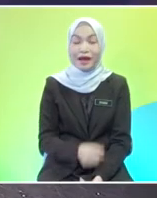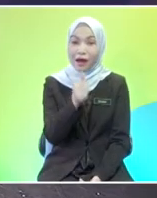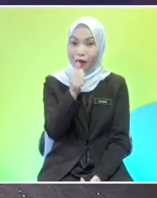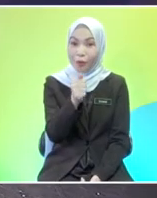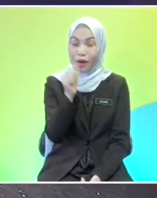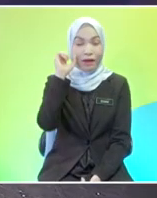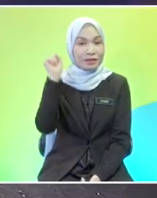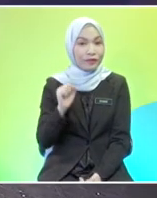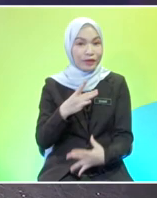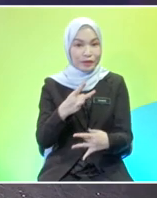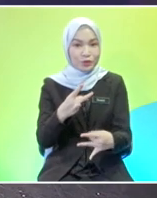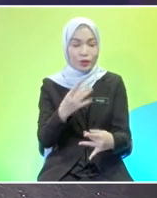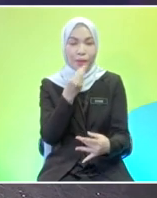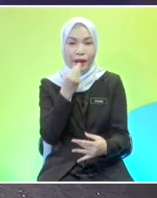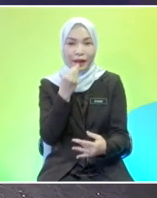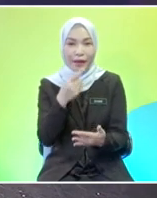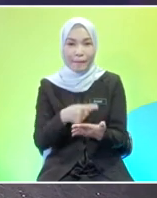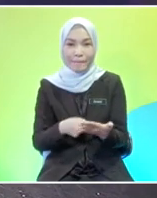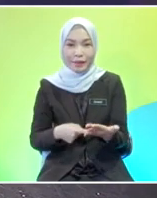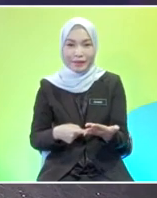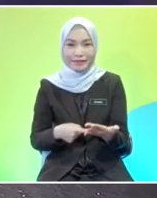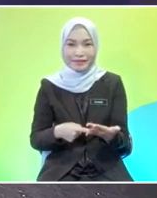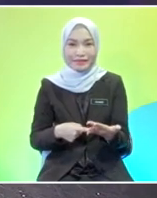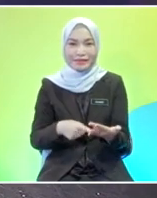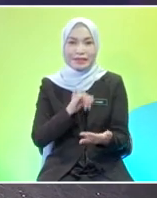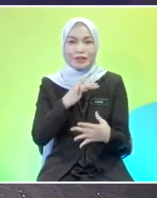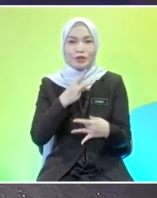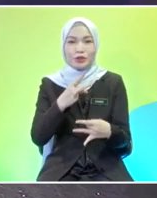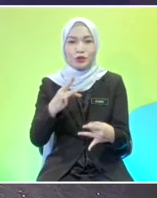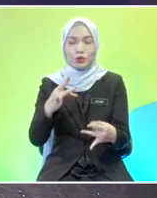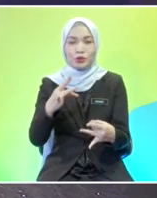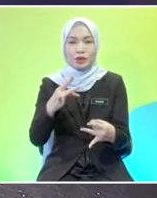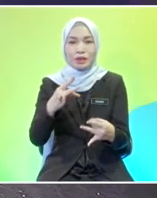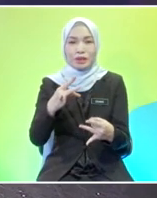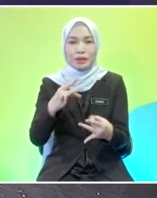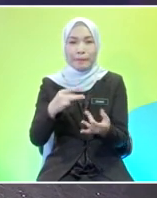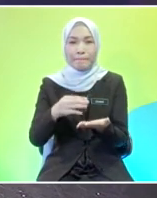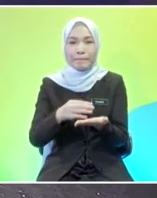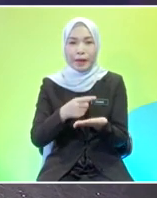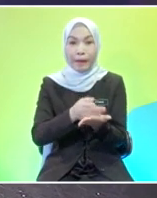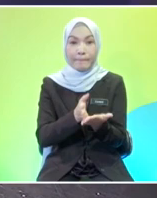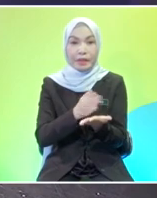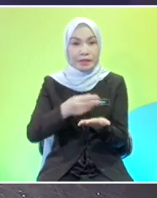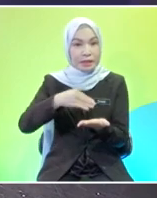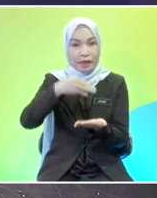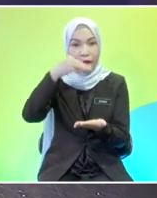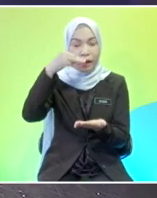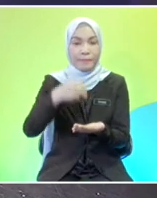apa Pizza tuna lah sejak tapi bisa ayam sedap juga Cikgu pizza ayam